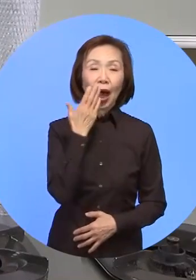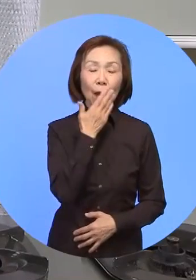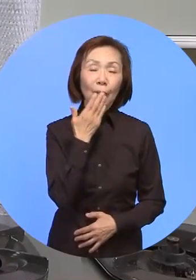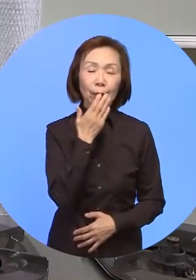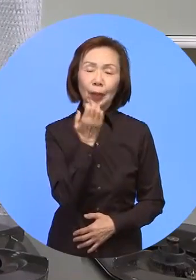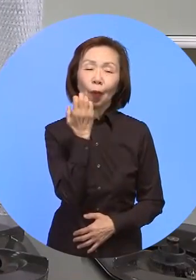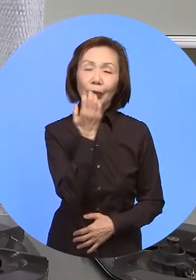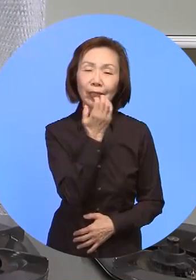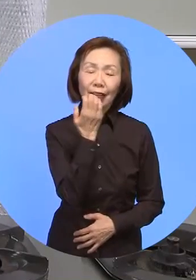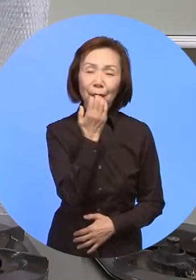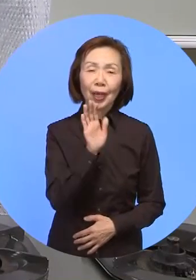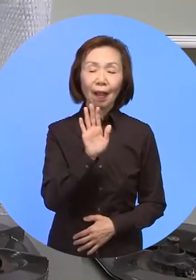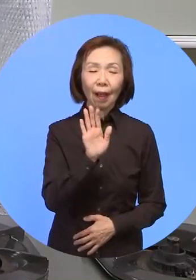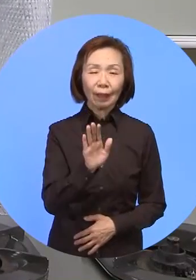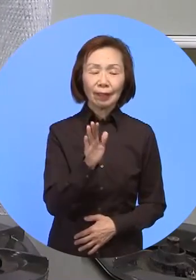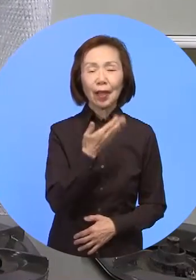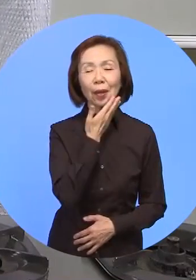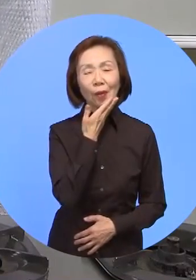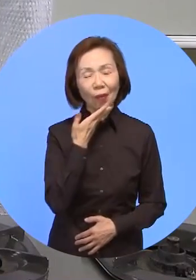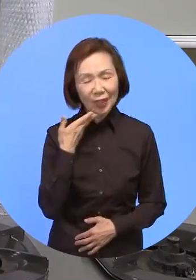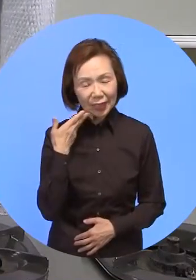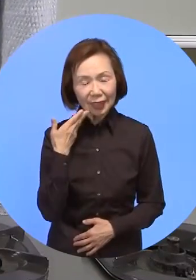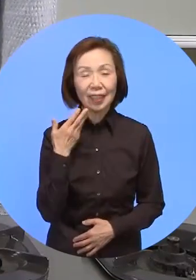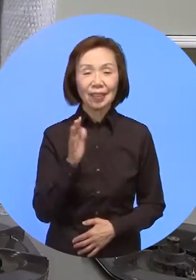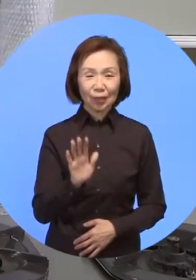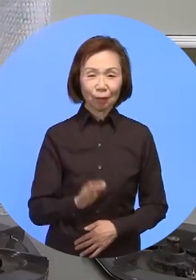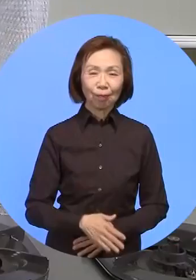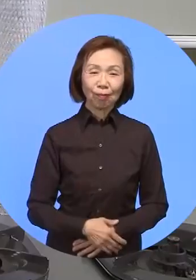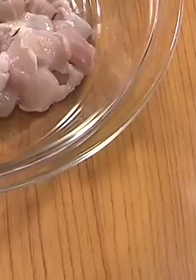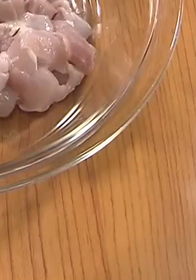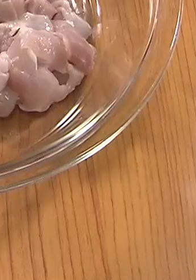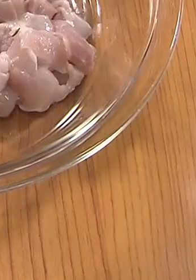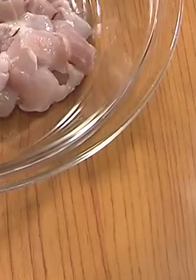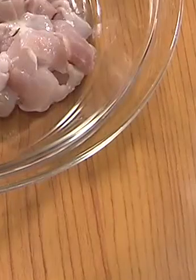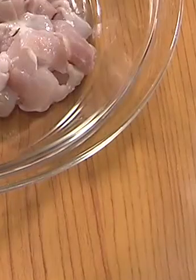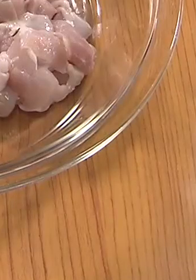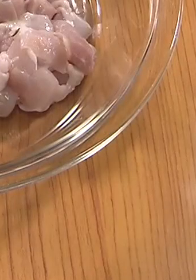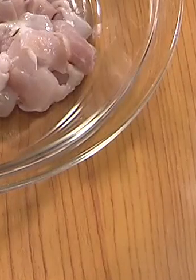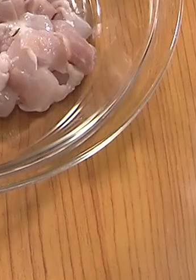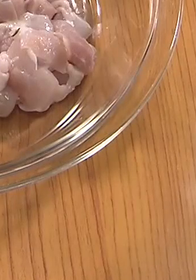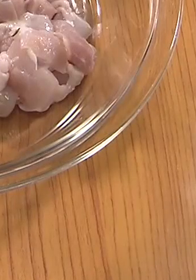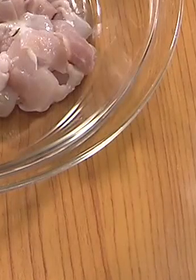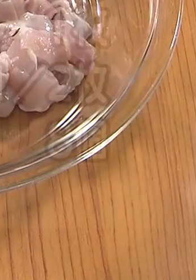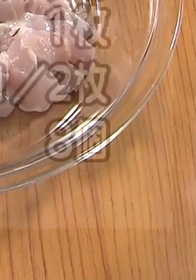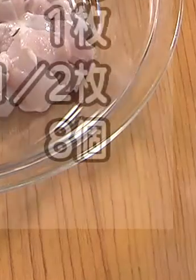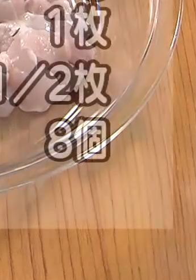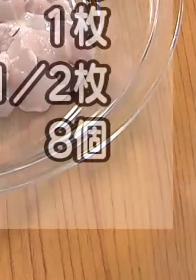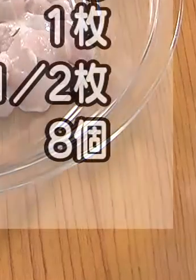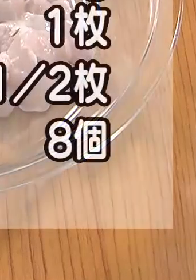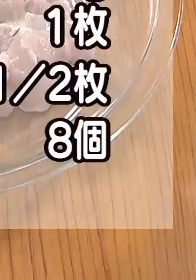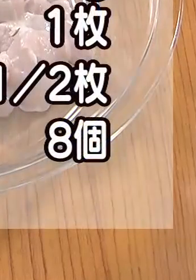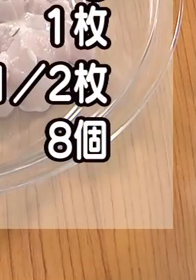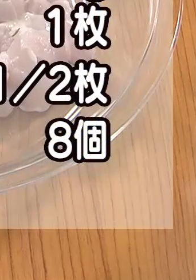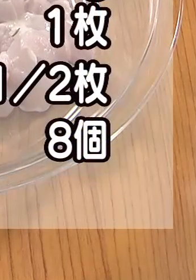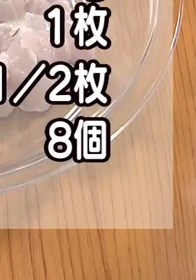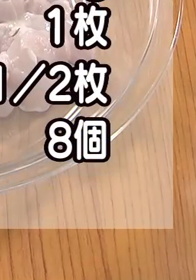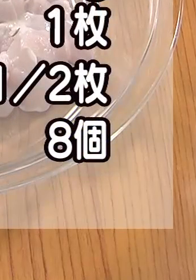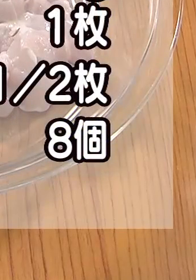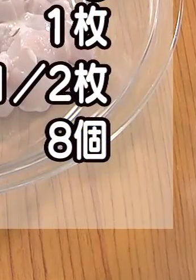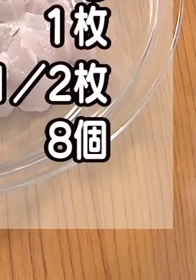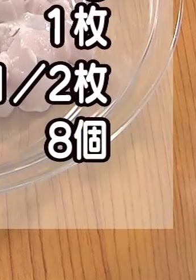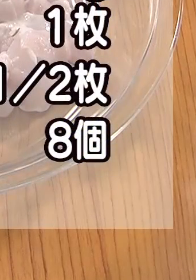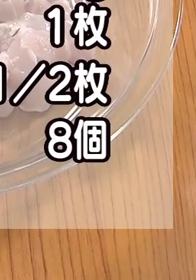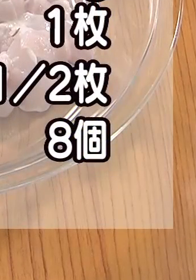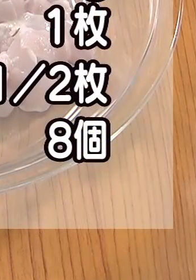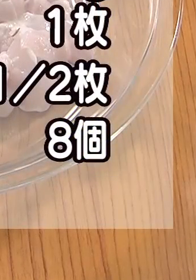みがほろ苦く効いた美味しい炊き込みご飯になります。 材料は4人分です。お米1と2分の